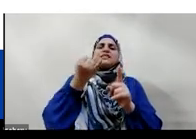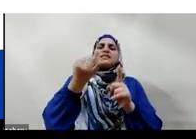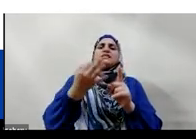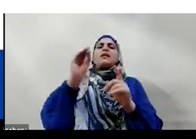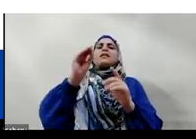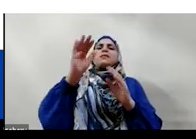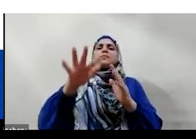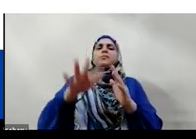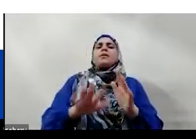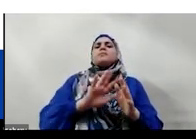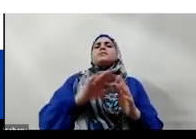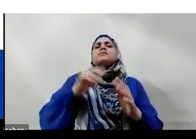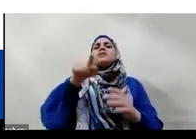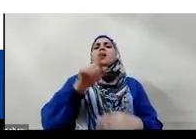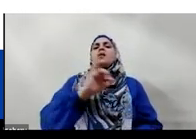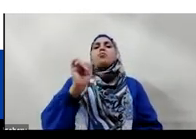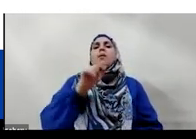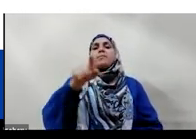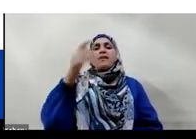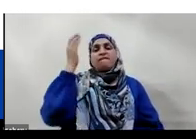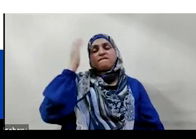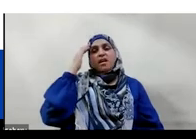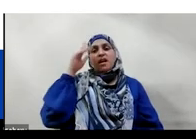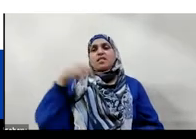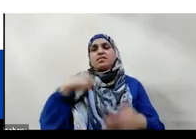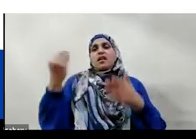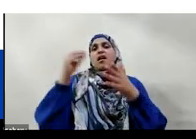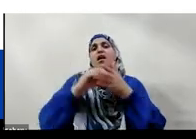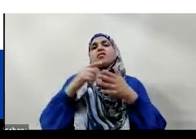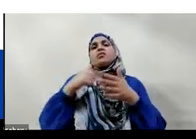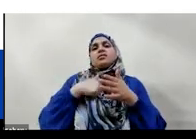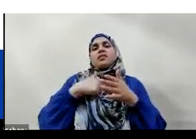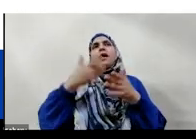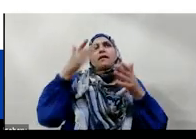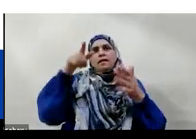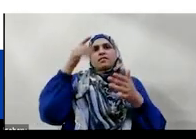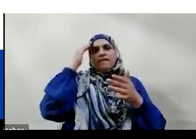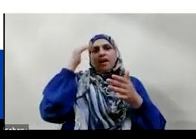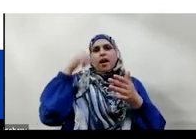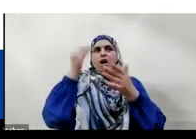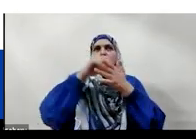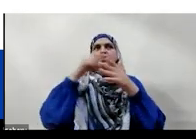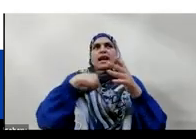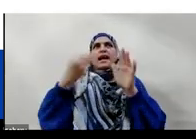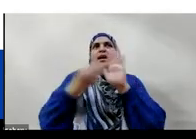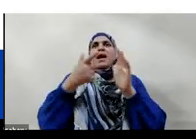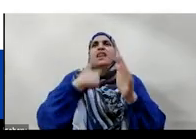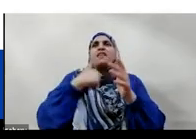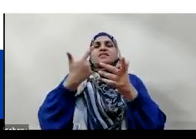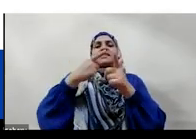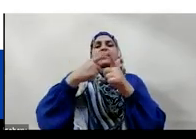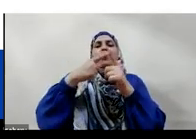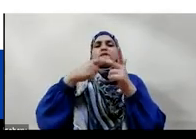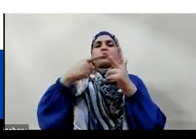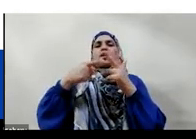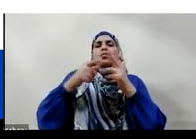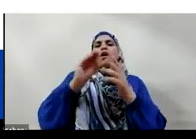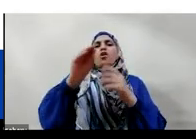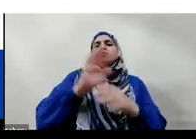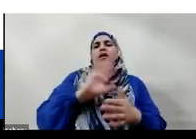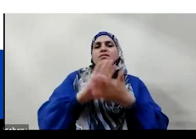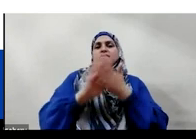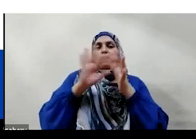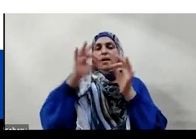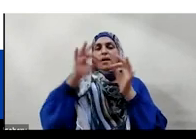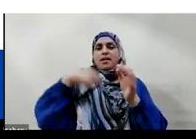حضراتكم تبقوا فاهمين انه مش معنى ان انا حطيت بريفرنس في الابليكيشن بتاعي، مش معنى كده ان هي دي الجامعه اللي انا هبقى بقدم